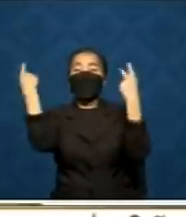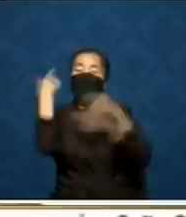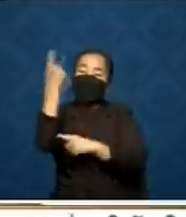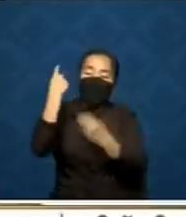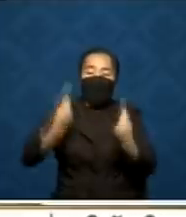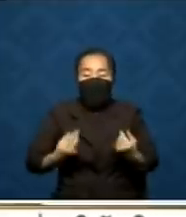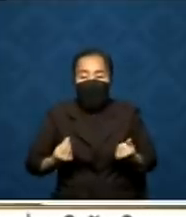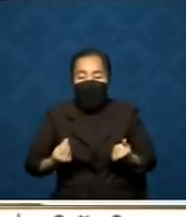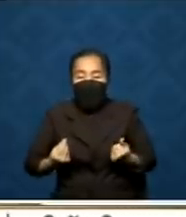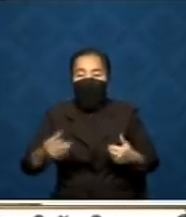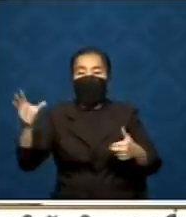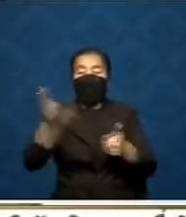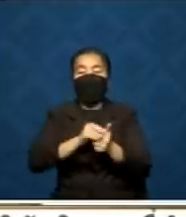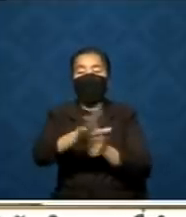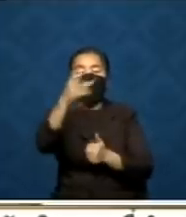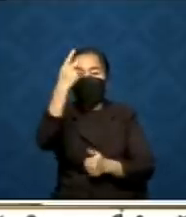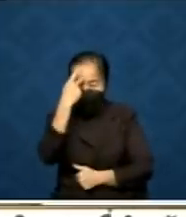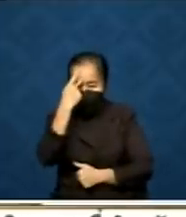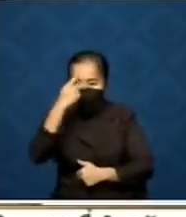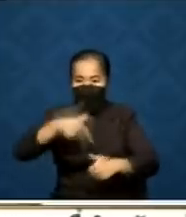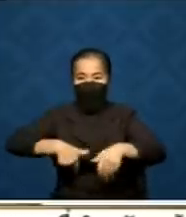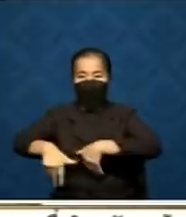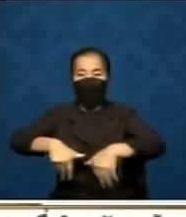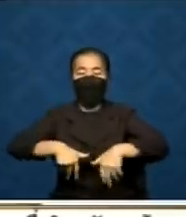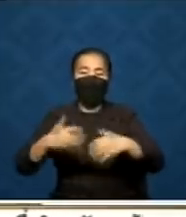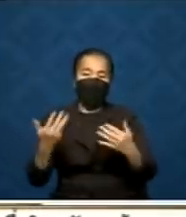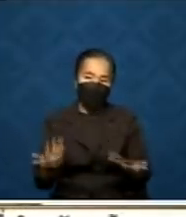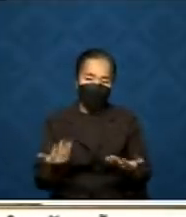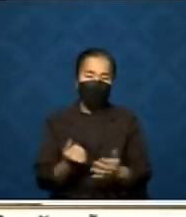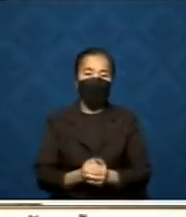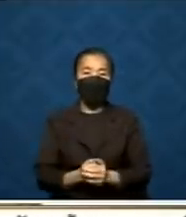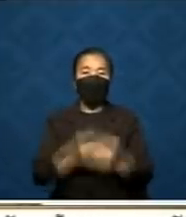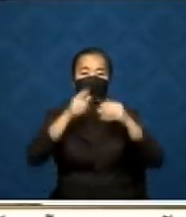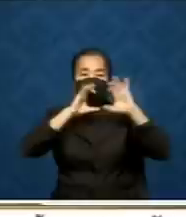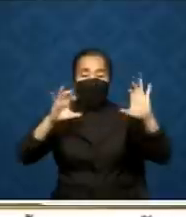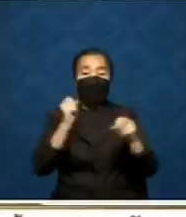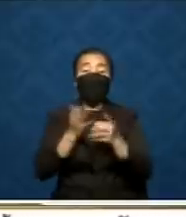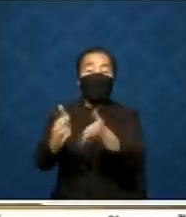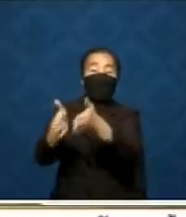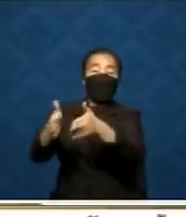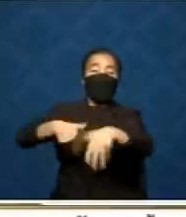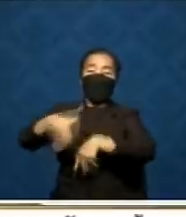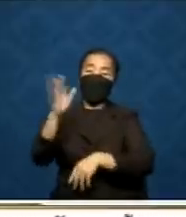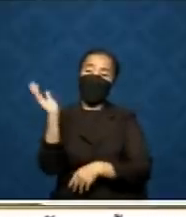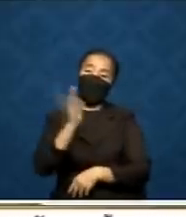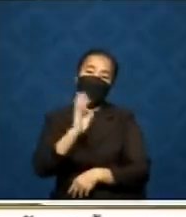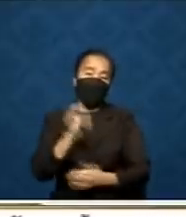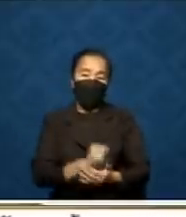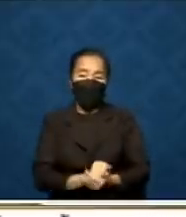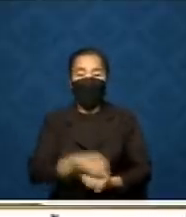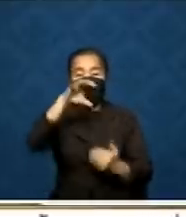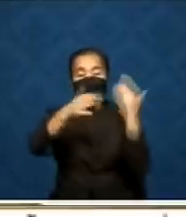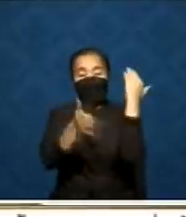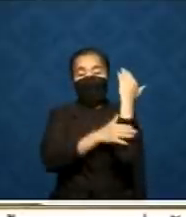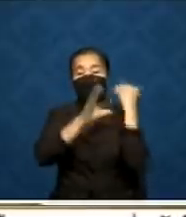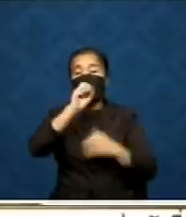ติดได้ชาวบ้านก็รับกรรมมาแล้วรัฐบาลโต้ชาวบ้านไหมนี่มาแล้วติดกันที่ทองหล่อคน